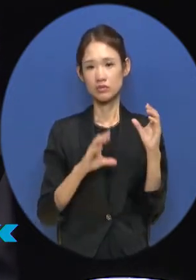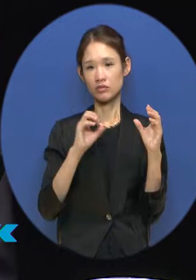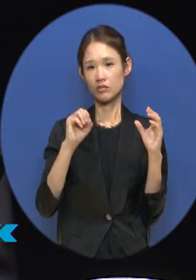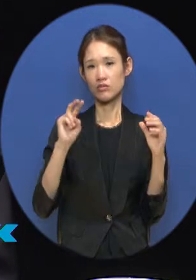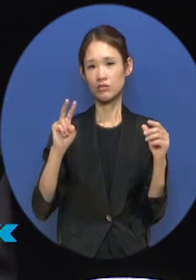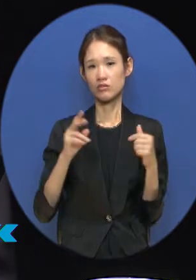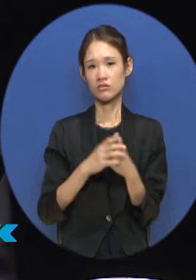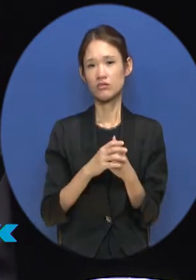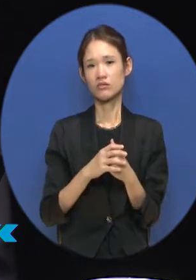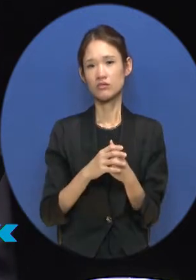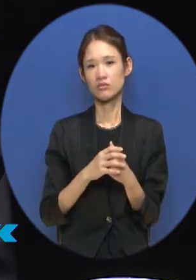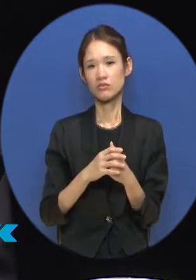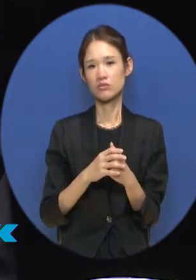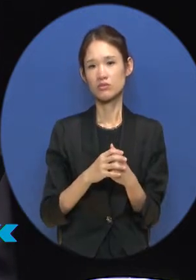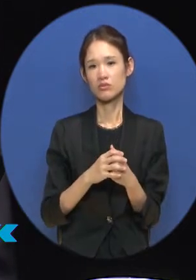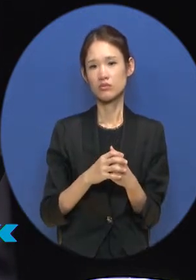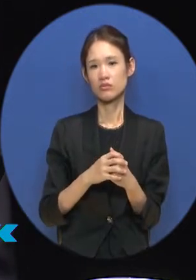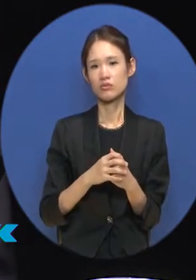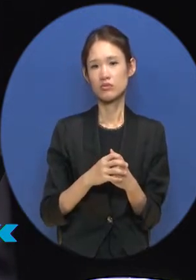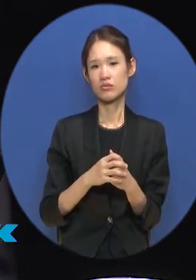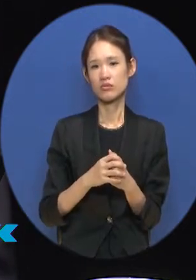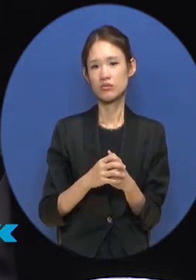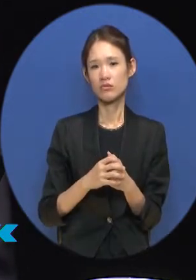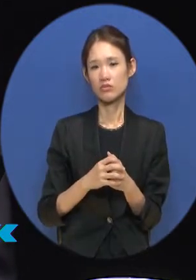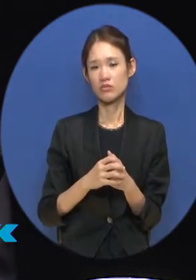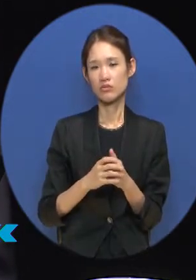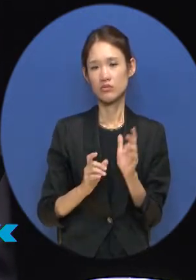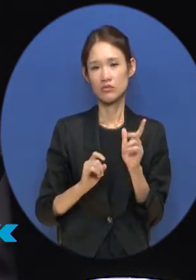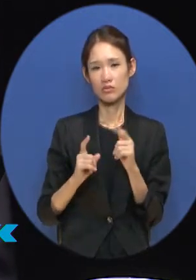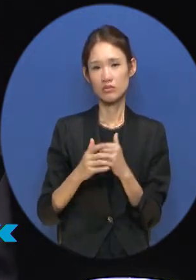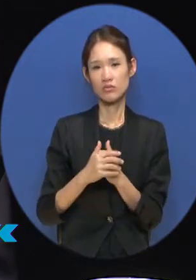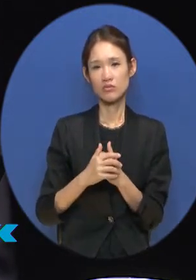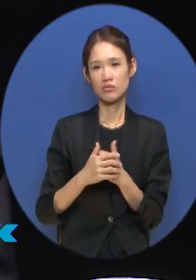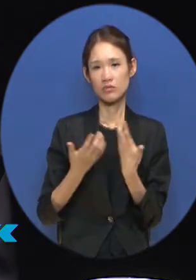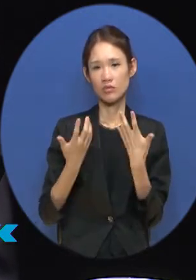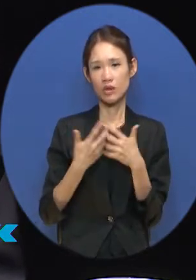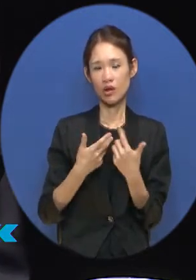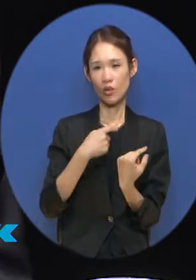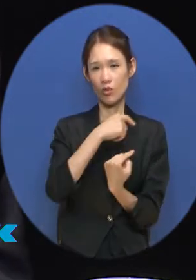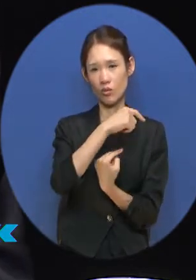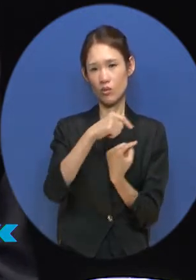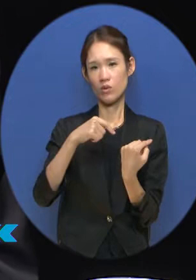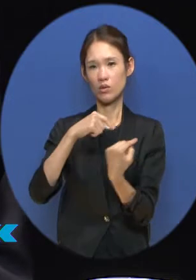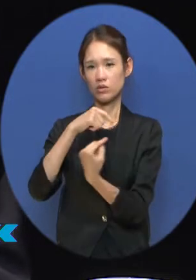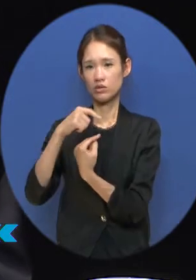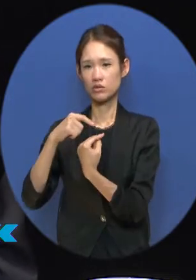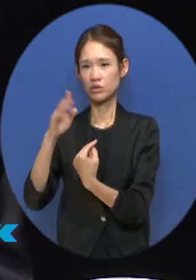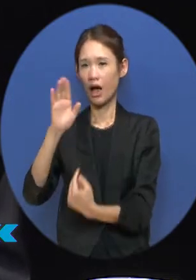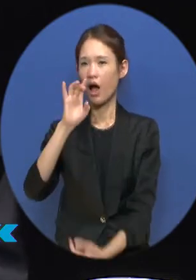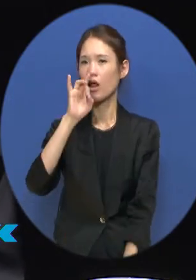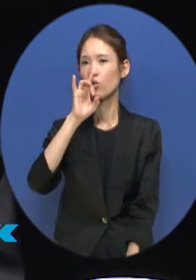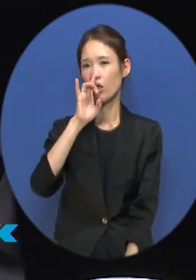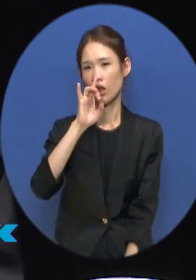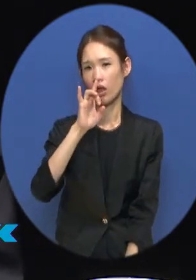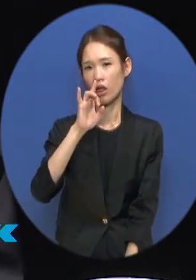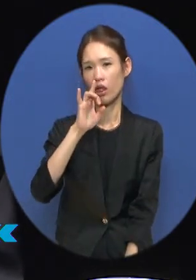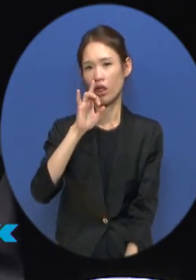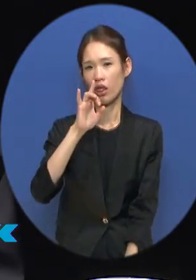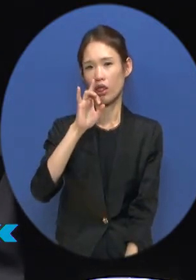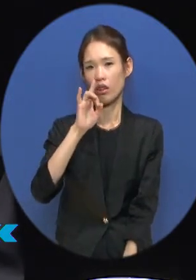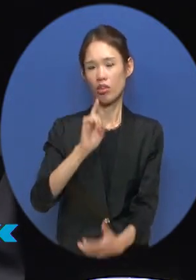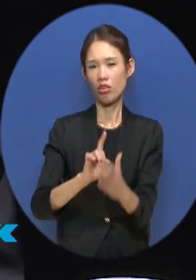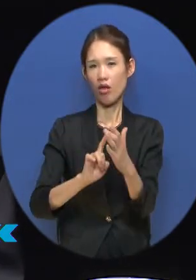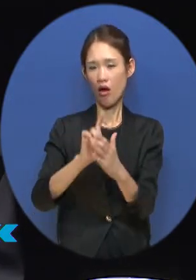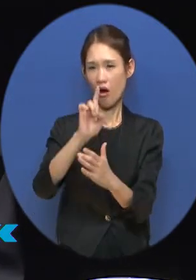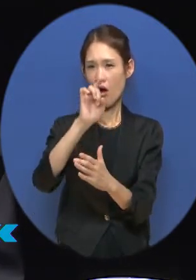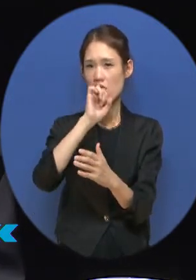이산화탄소는 지금 상당히 지금 이렇게 환기가 제대로 안 되다 보니까 상당히